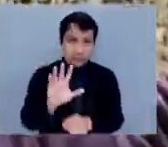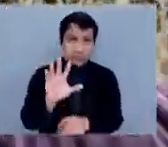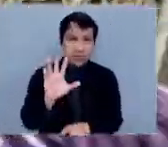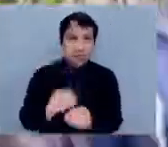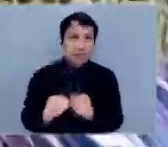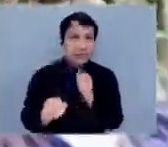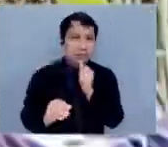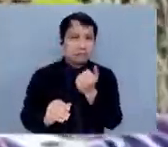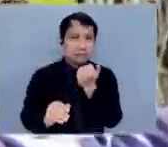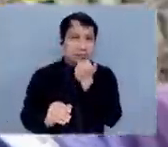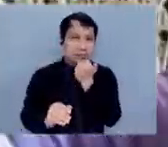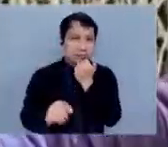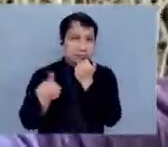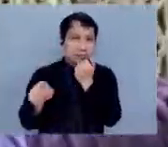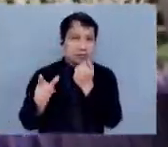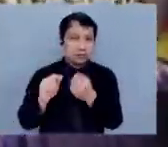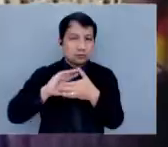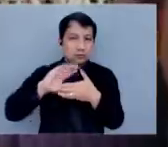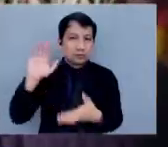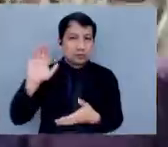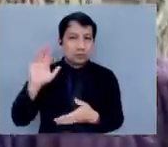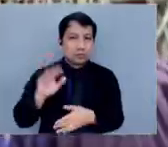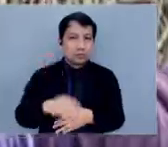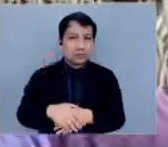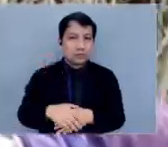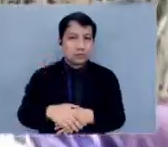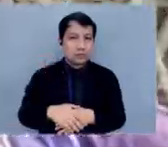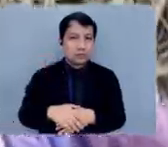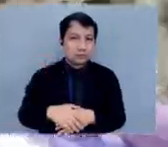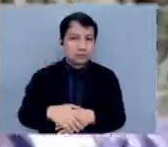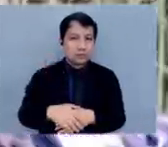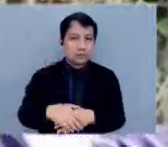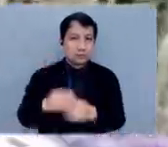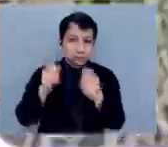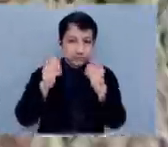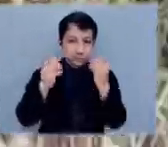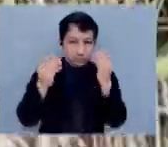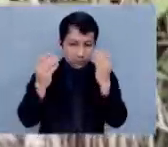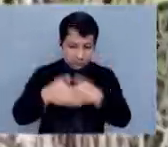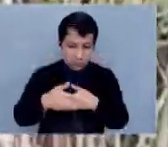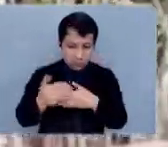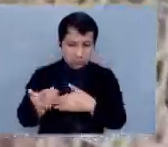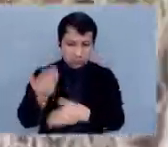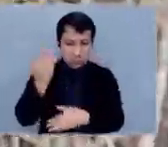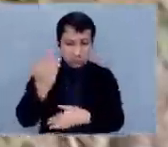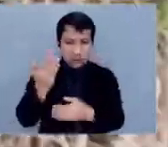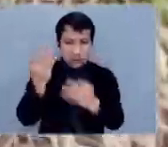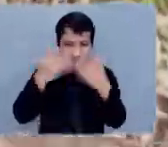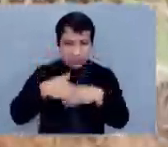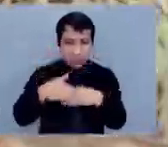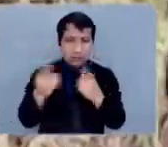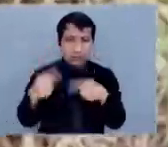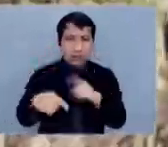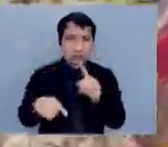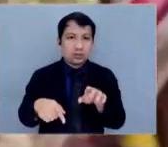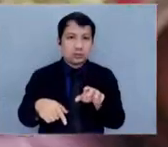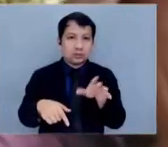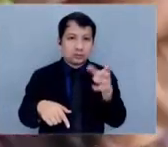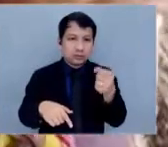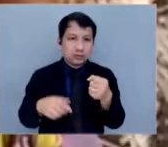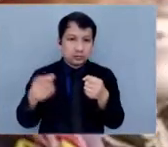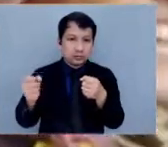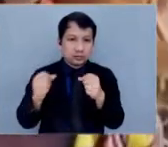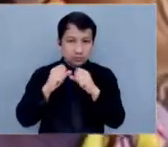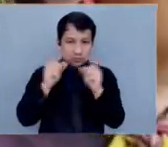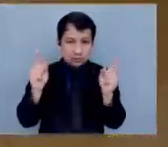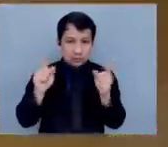ng vlogger. Nocturnal daw ang mga ito at sa gabi lang dapat gising. Kaya masama raw ang epekto ng ginawang panghablot at paggising ng vlogger